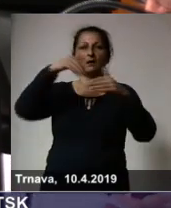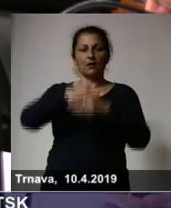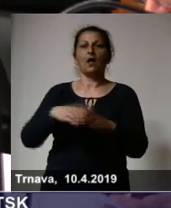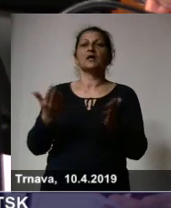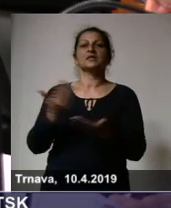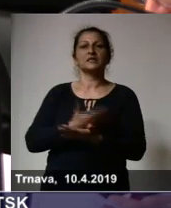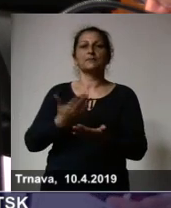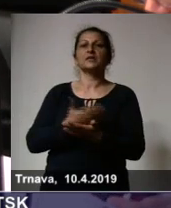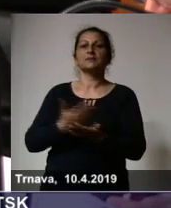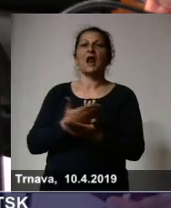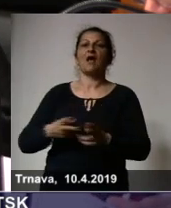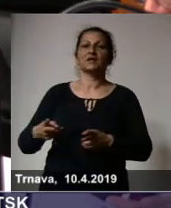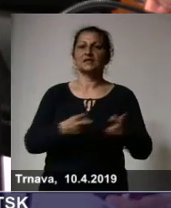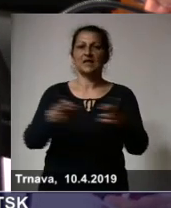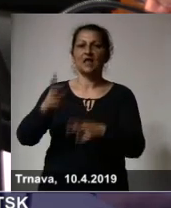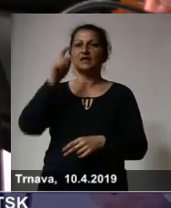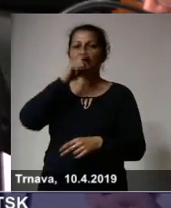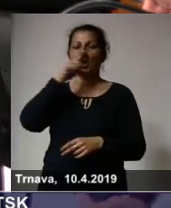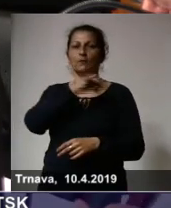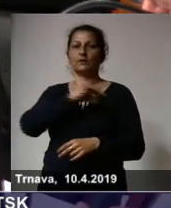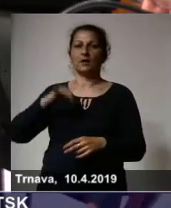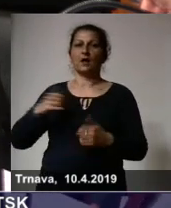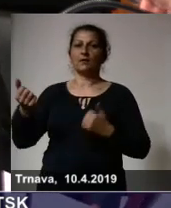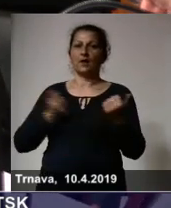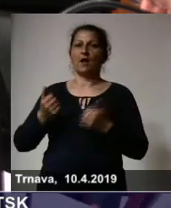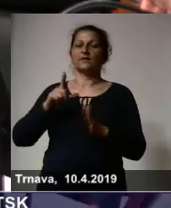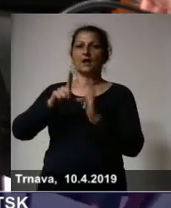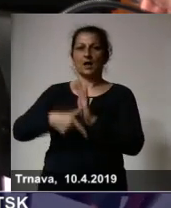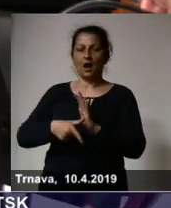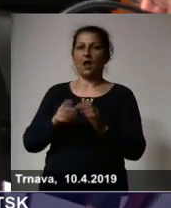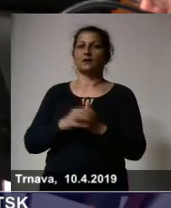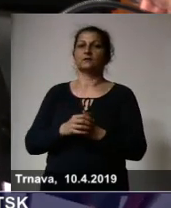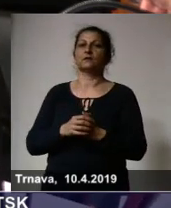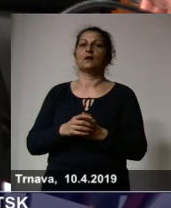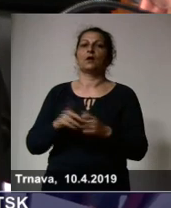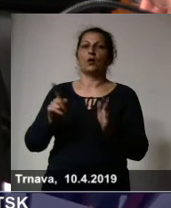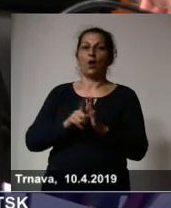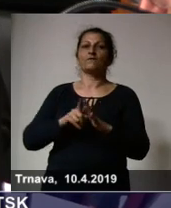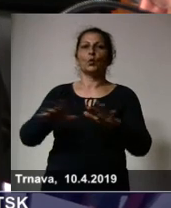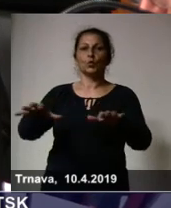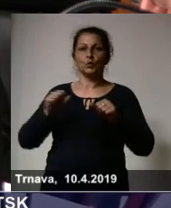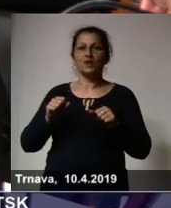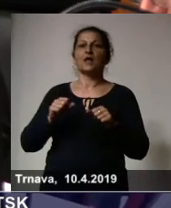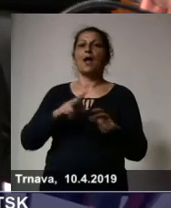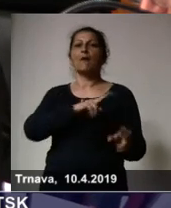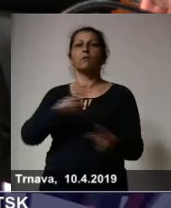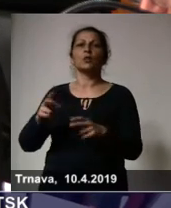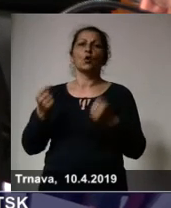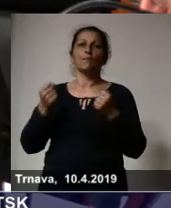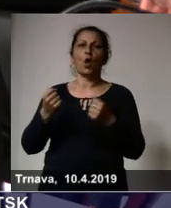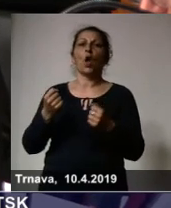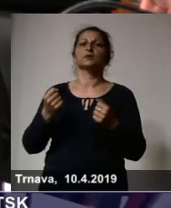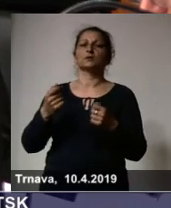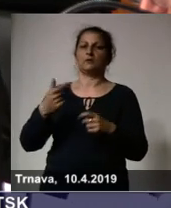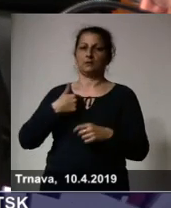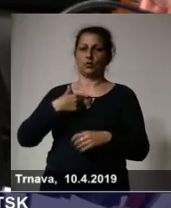správy a udržby ciest Trnavského samosprávneho kraja. Právne úkony má uznesenie splnomocní vykonať